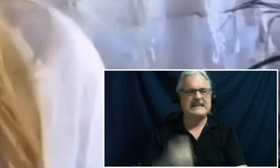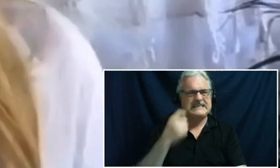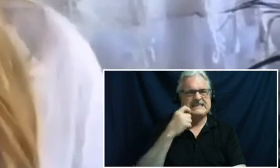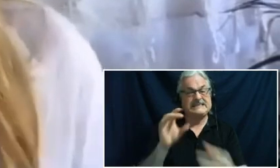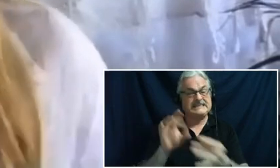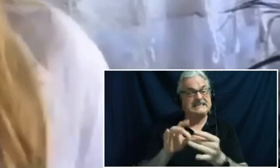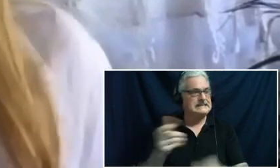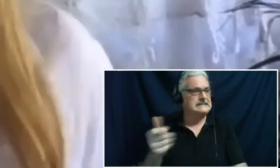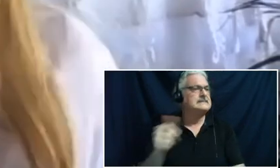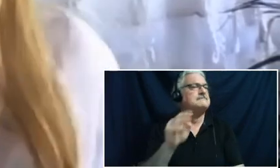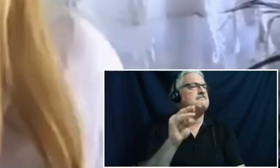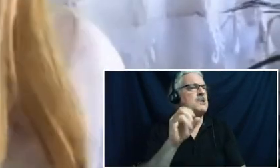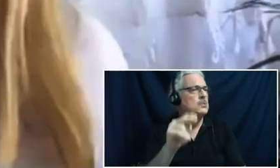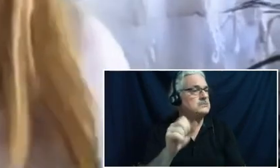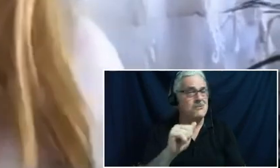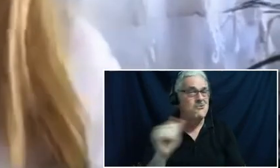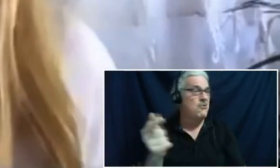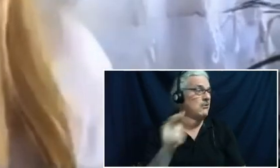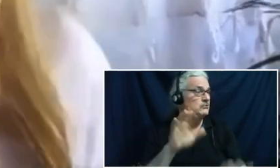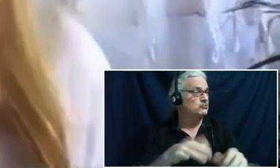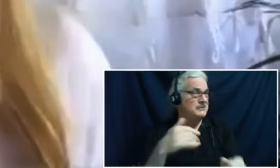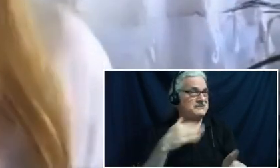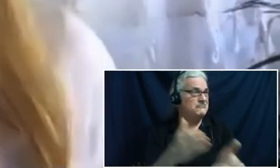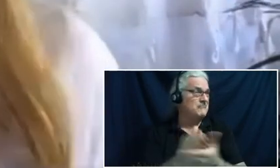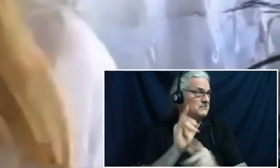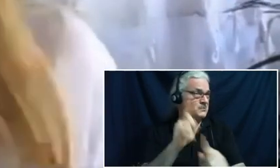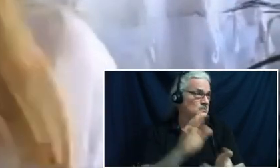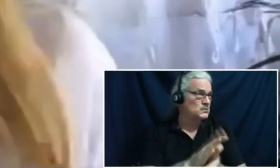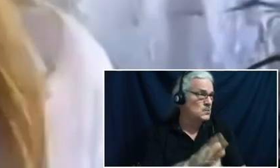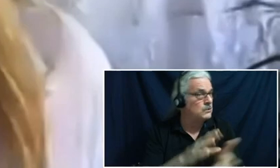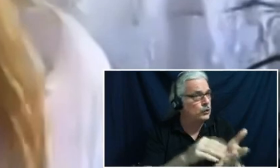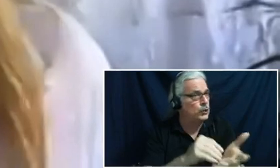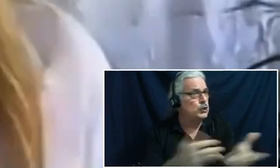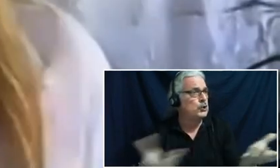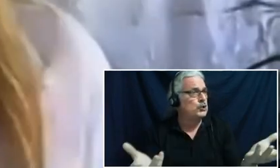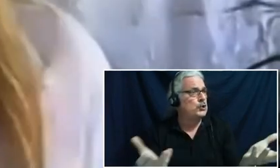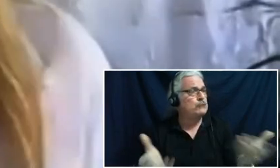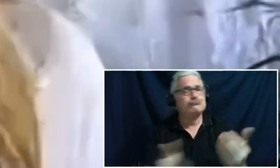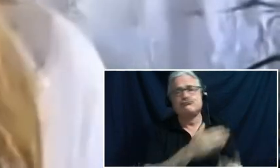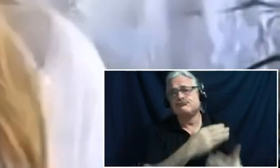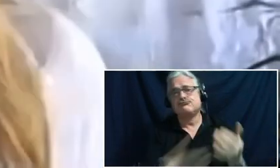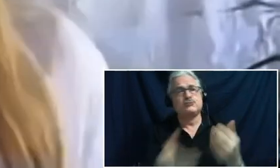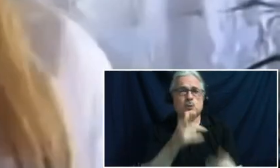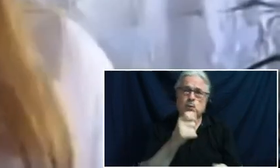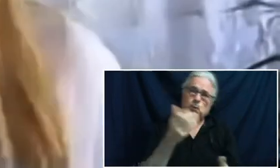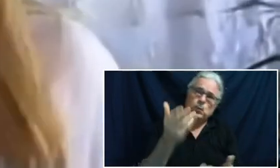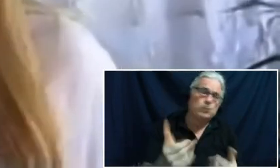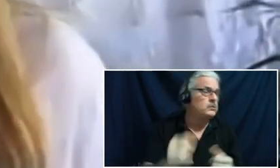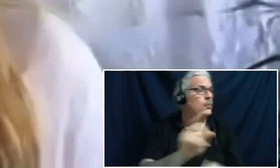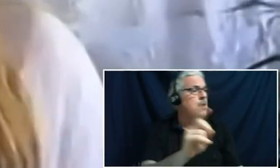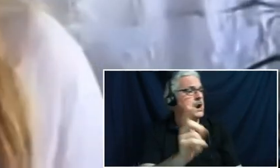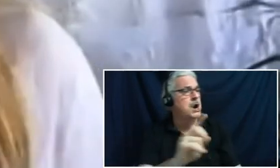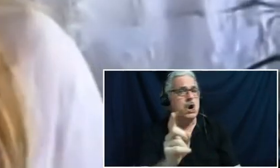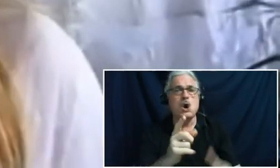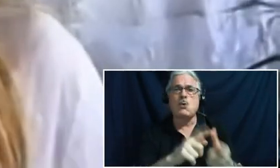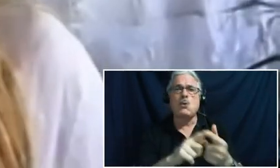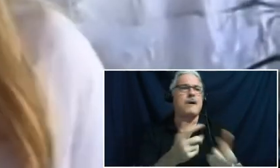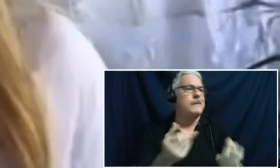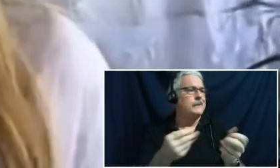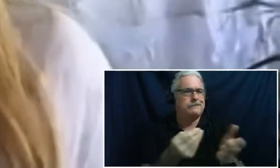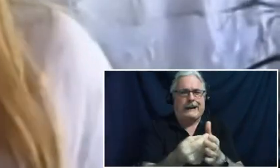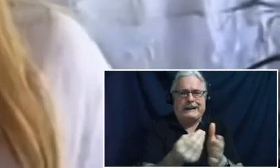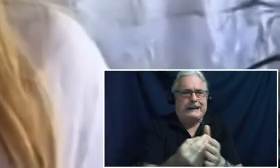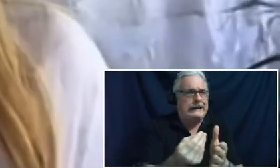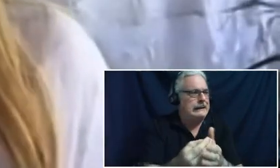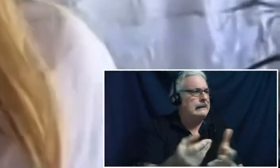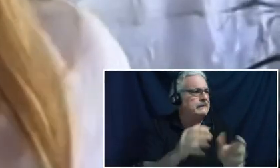sécurité. Manos vient de nous dire que tous les enfants ont le droit d'aller à l'école et d'apprendre, quelle que soit leur identité, où ils vivent, ou